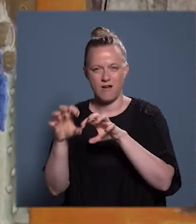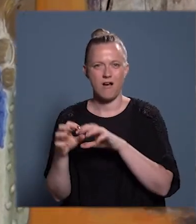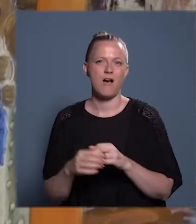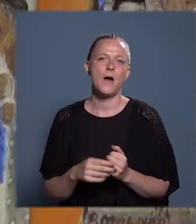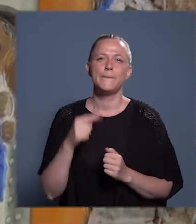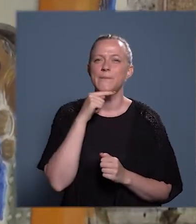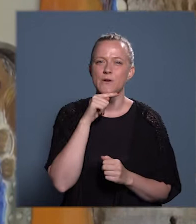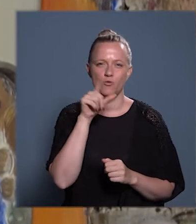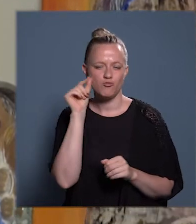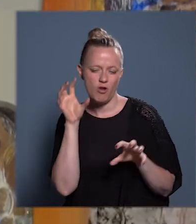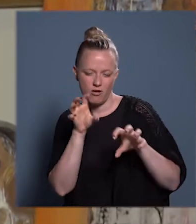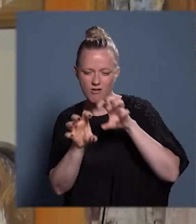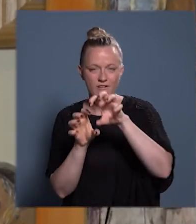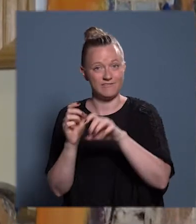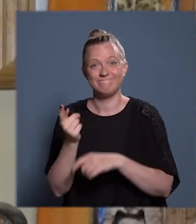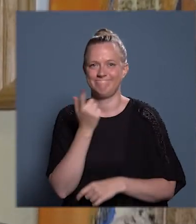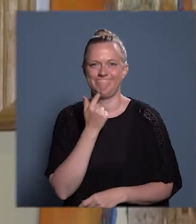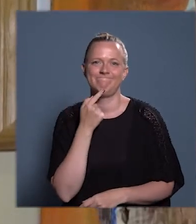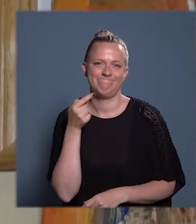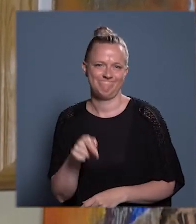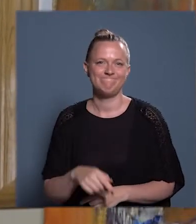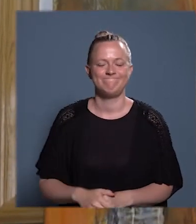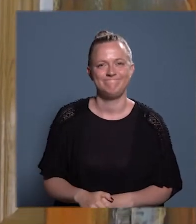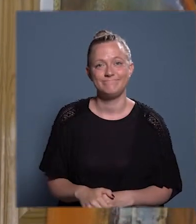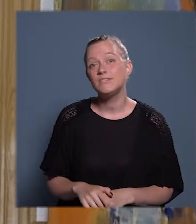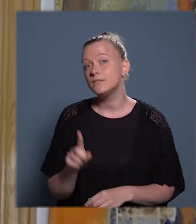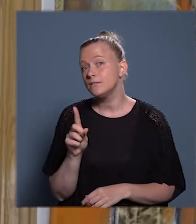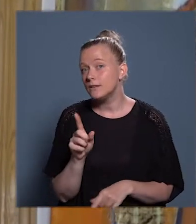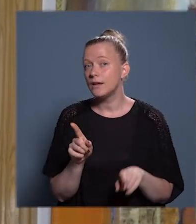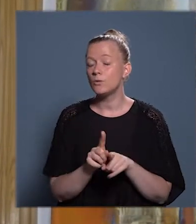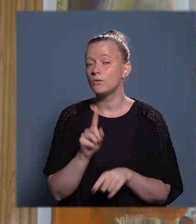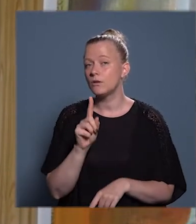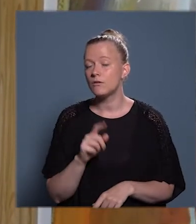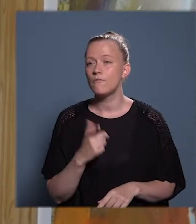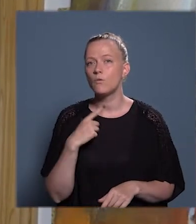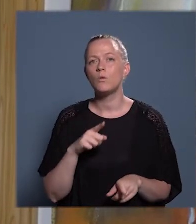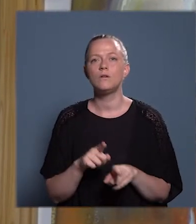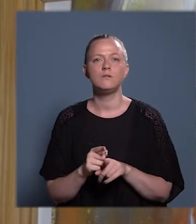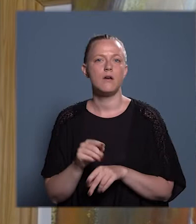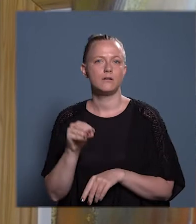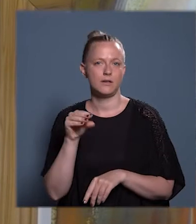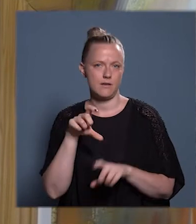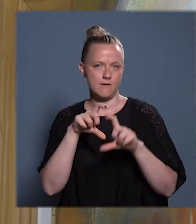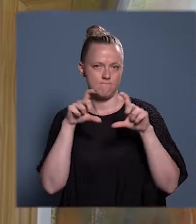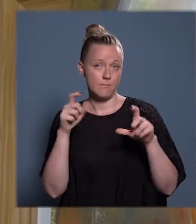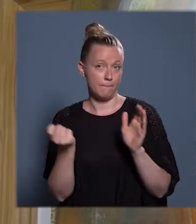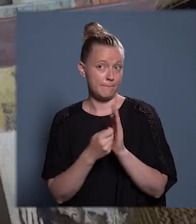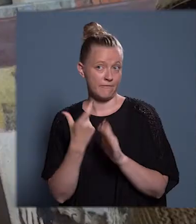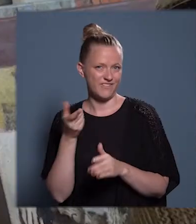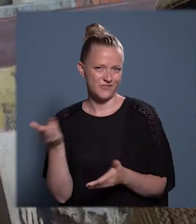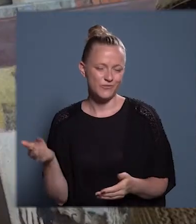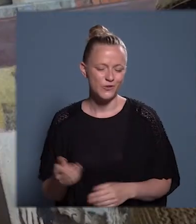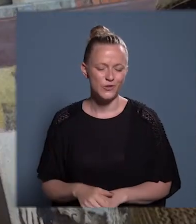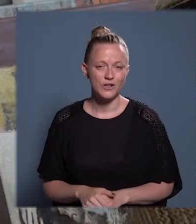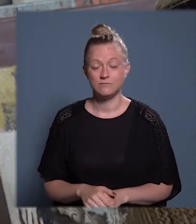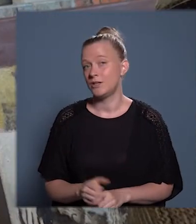narancssal, ezek is tetszenek. De ugyanakkor volt olyan képem, és azt megvették, úgyhogy az egy nagyon